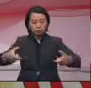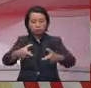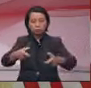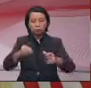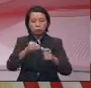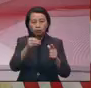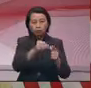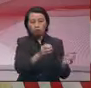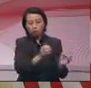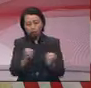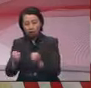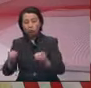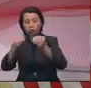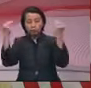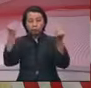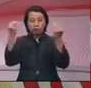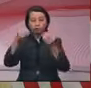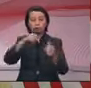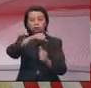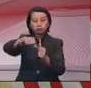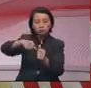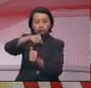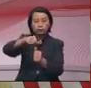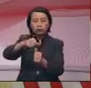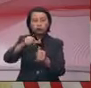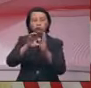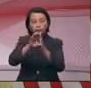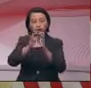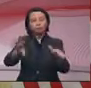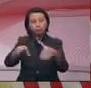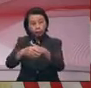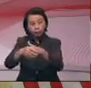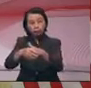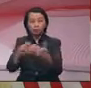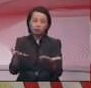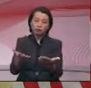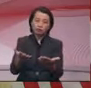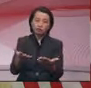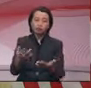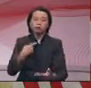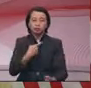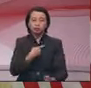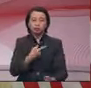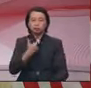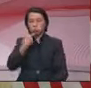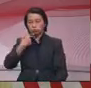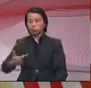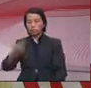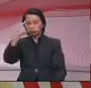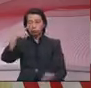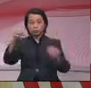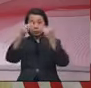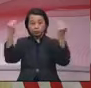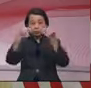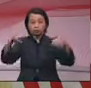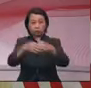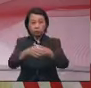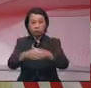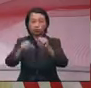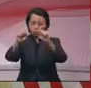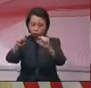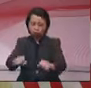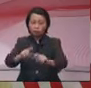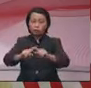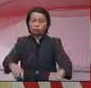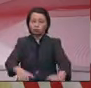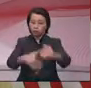penganjuran majlis-majlis sosial dan perkahwinan. Kita selama ini untuk majlis kahwin pun kita benarkan,